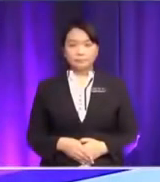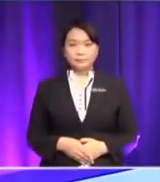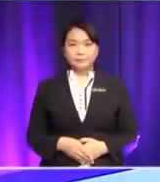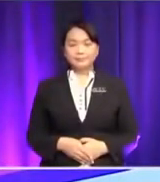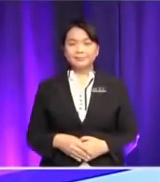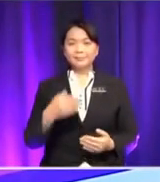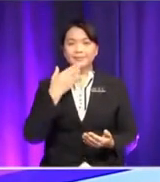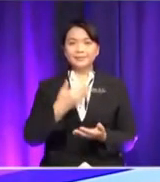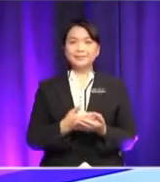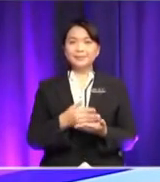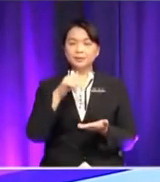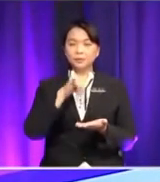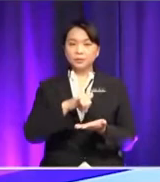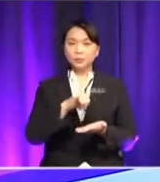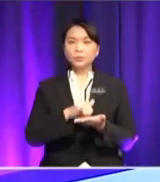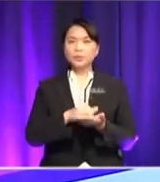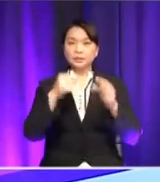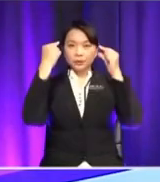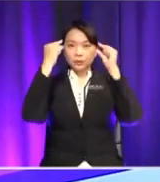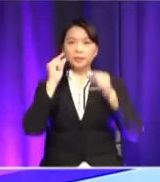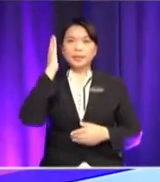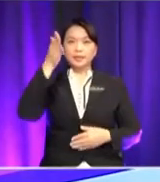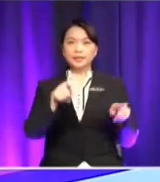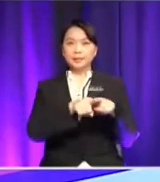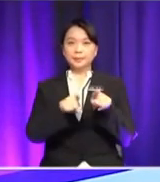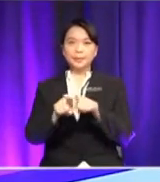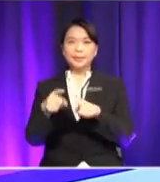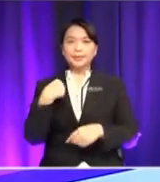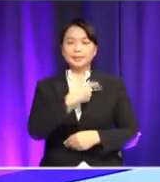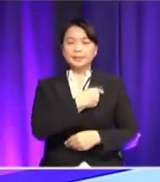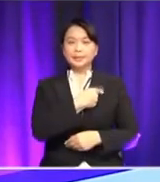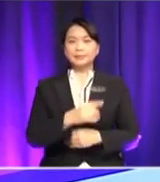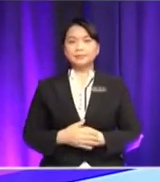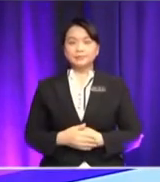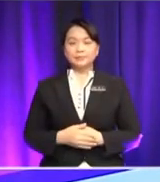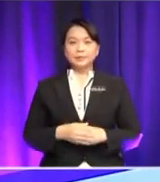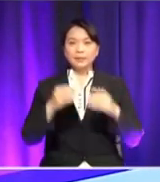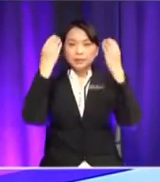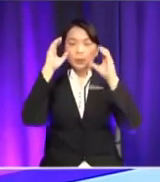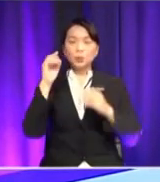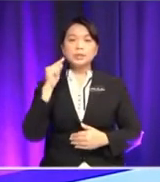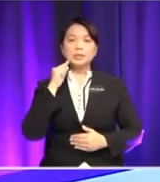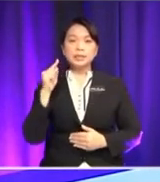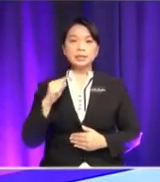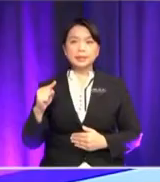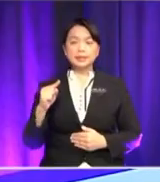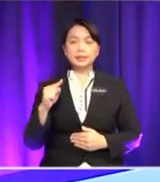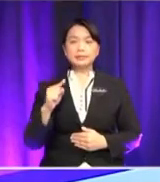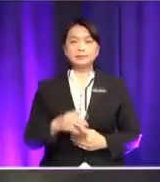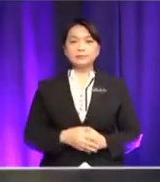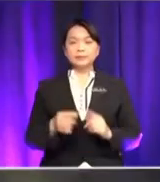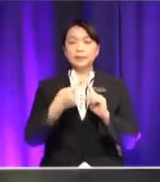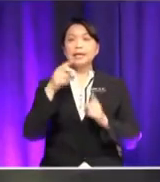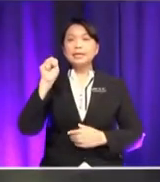by itulah dia profil guru yang akan menemukan itu khaza Muhammad dari SMK Seri sedang selama